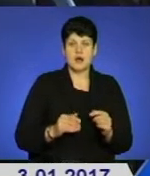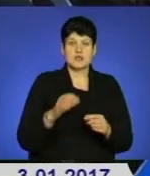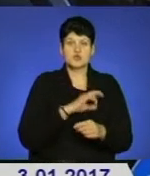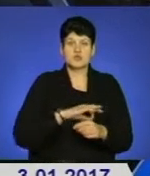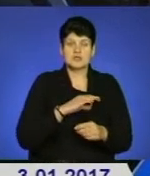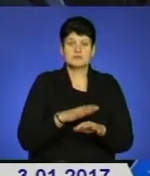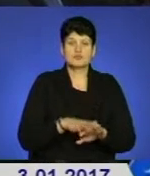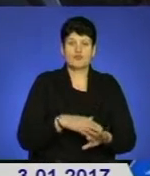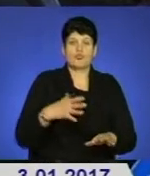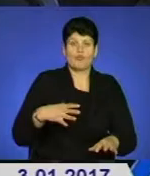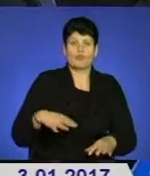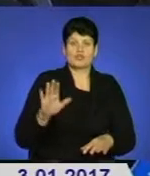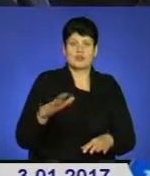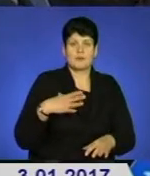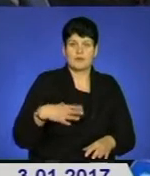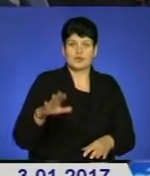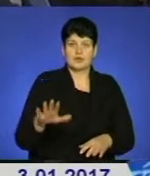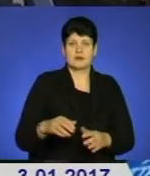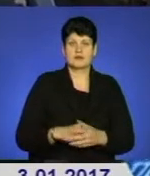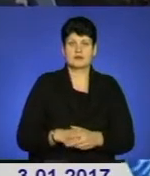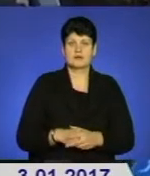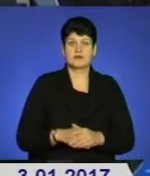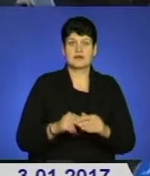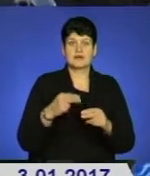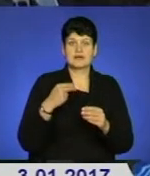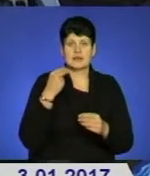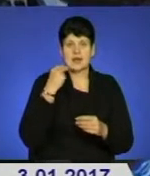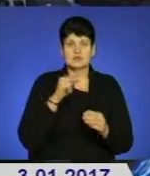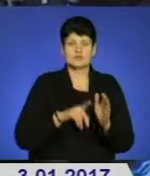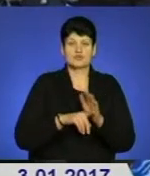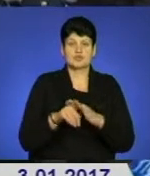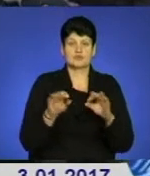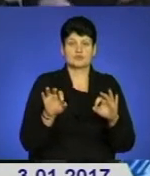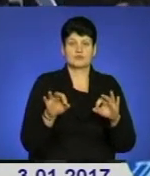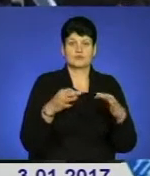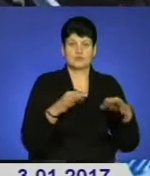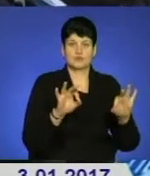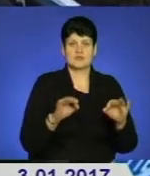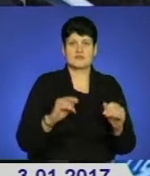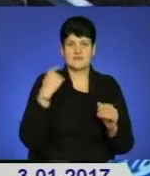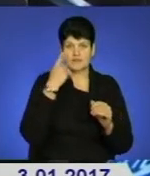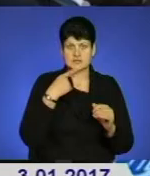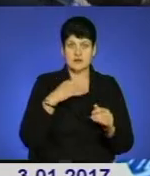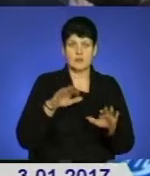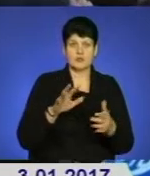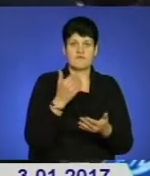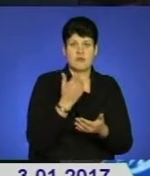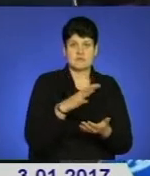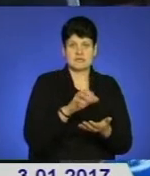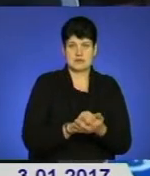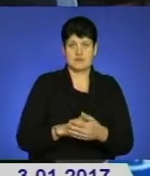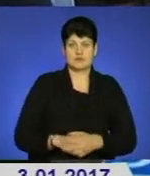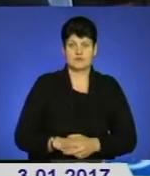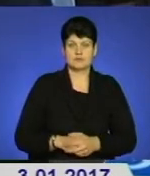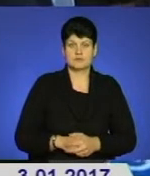довго затримуєте чергу. Краще ми спочатку відпустимо фізичних осіб, а потім вже з вами займемось. От